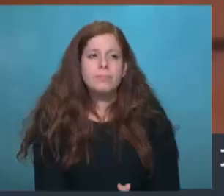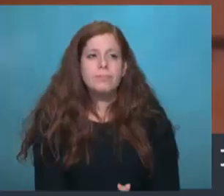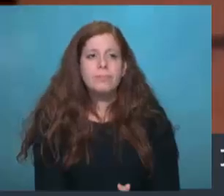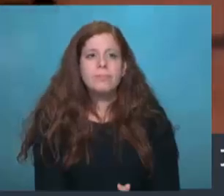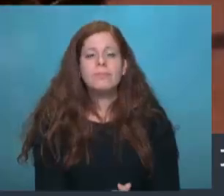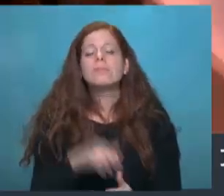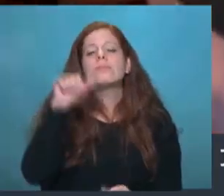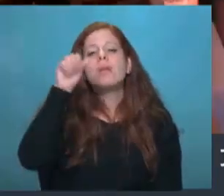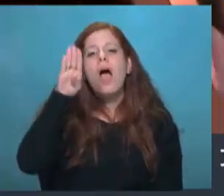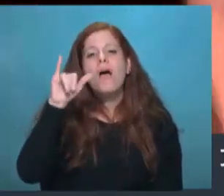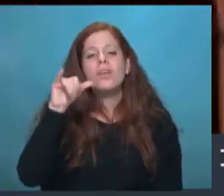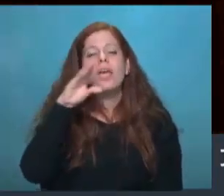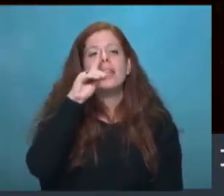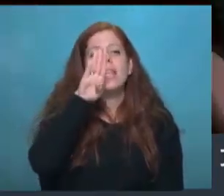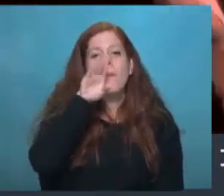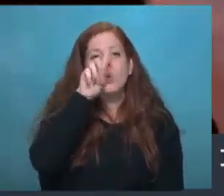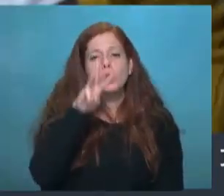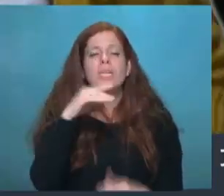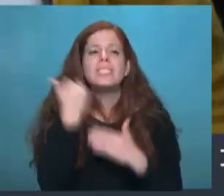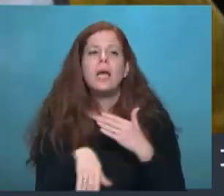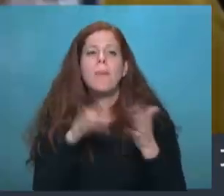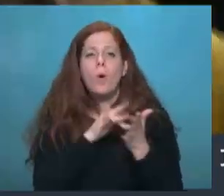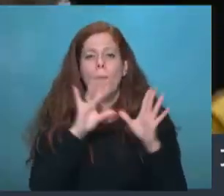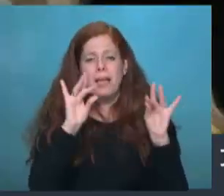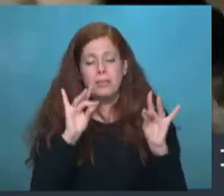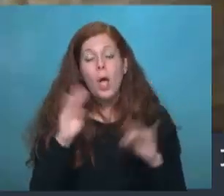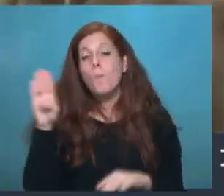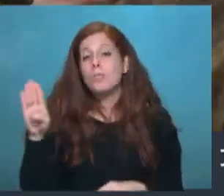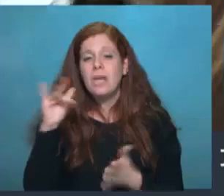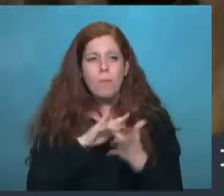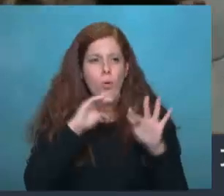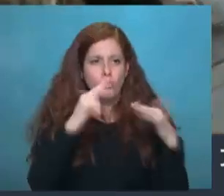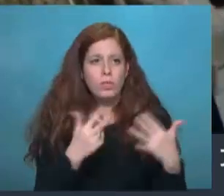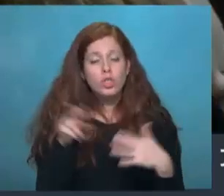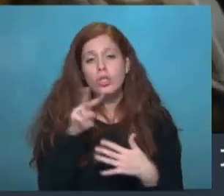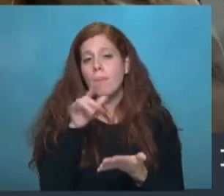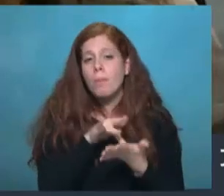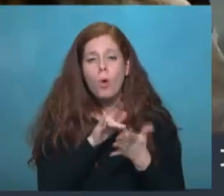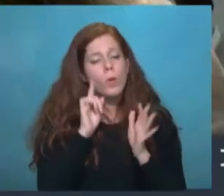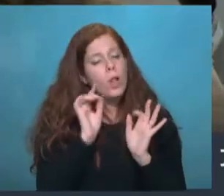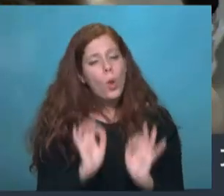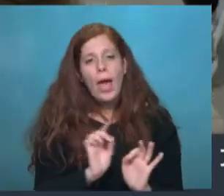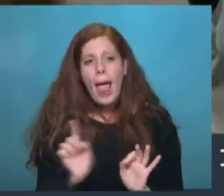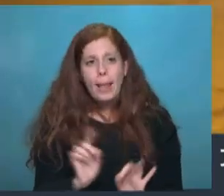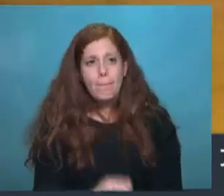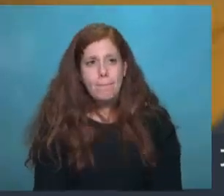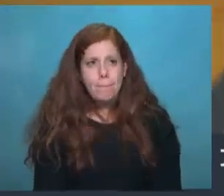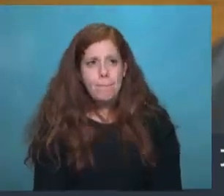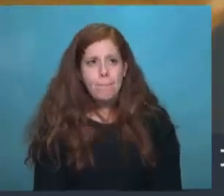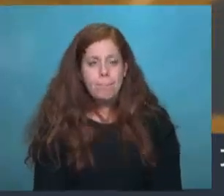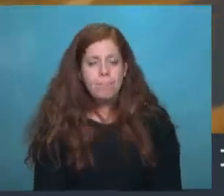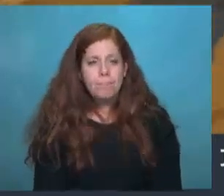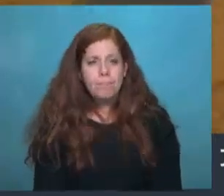אבי דבוש סיים במקום העשירי, בוסקילה בשמיני, שניהם במקומות לא ריאליים.